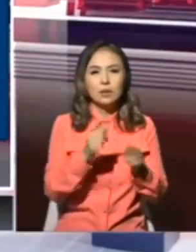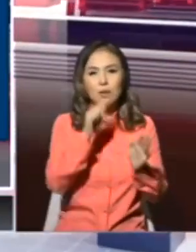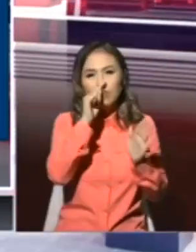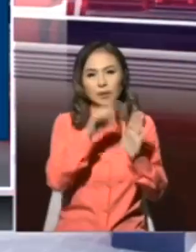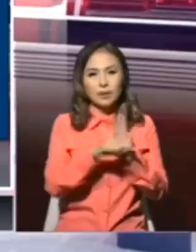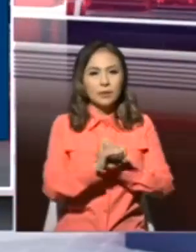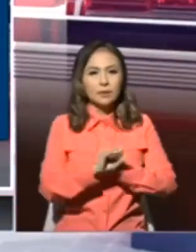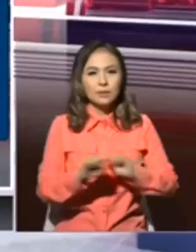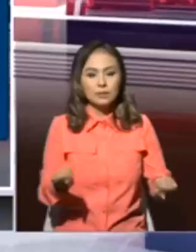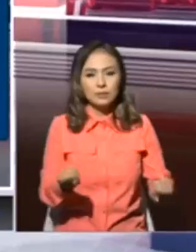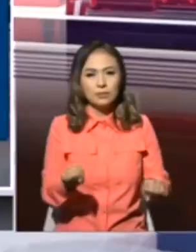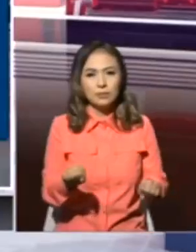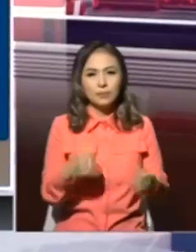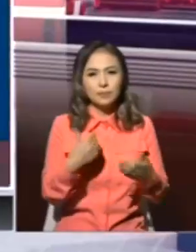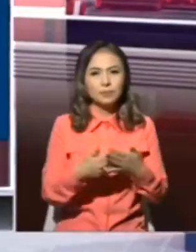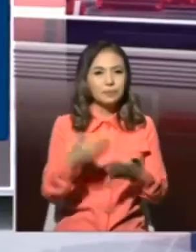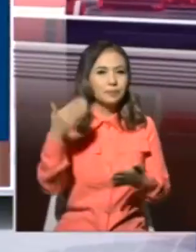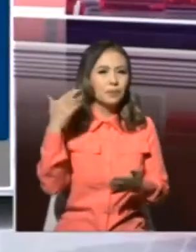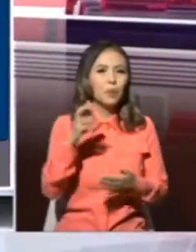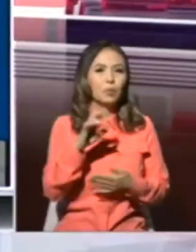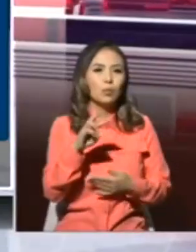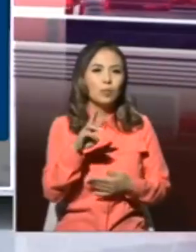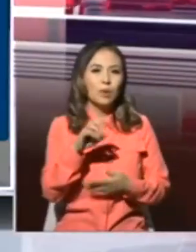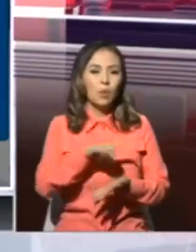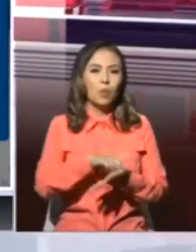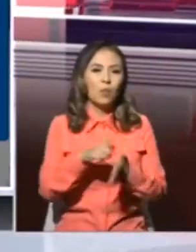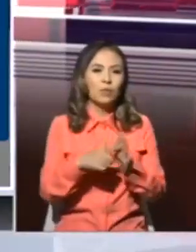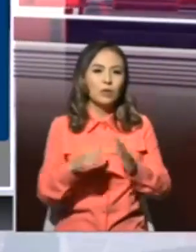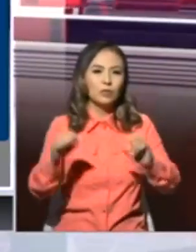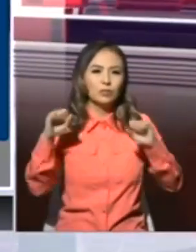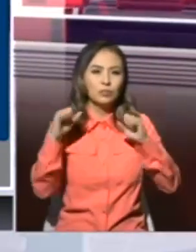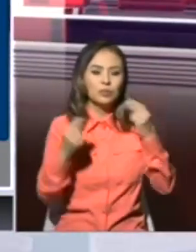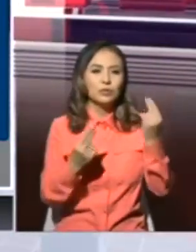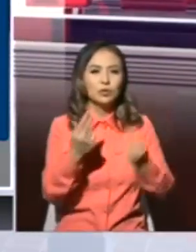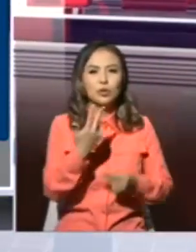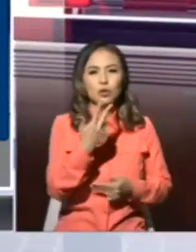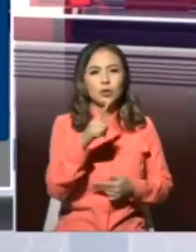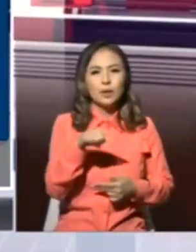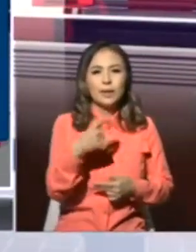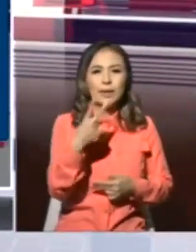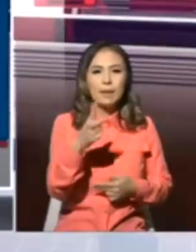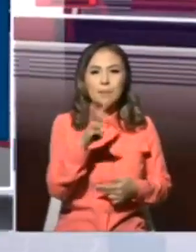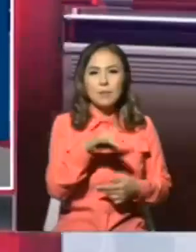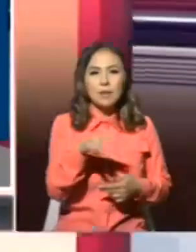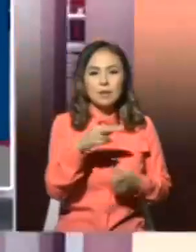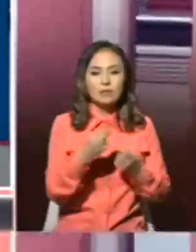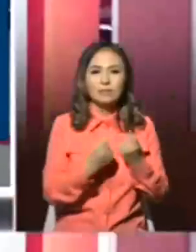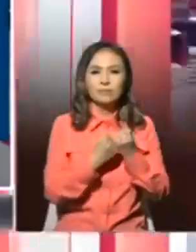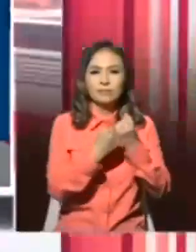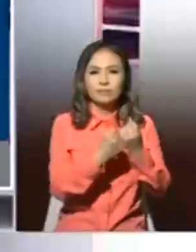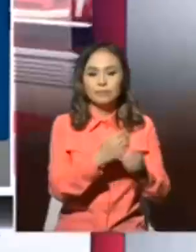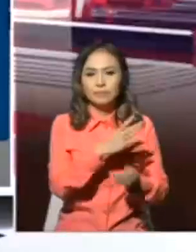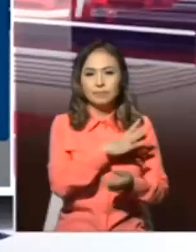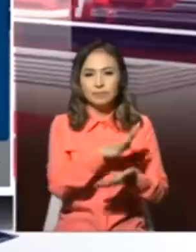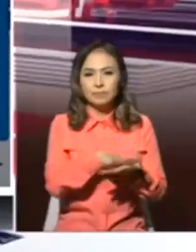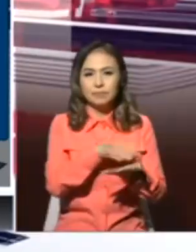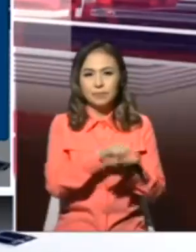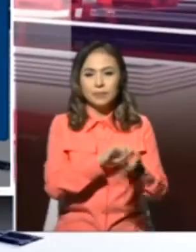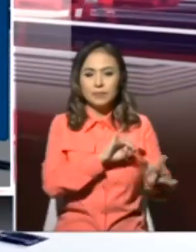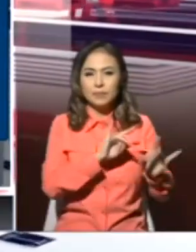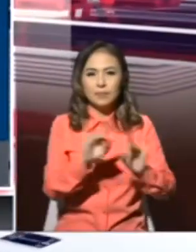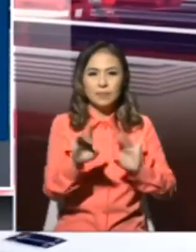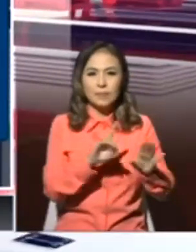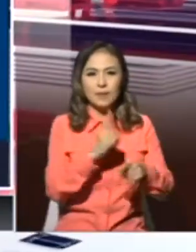тиіс. Былтыр букмекерлік кеңселер спорт ұйымдарына 3-2 миллиард теңге көлемінде демеушілік қолдау көрсетті. Бәс тігудің жарнамасына толық